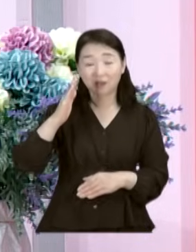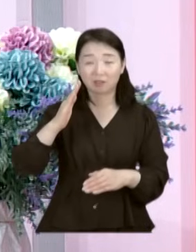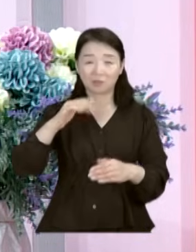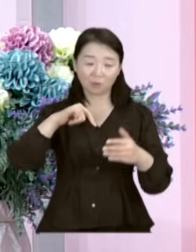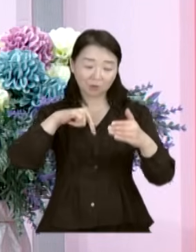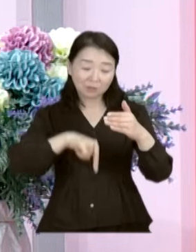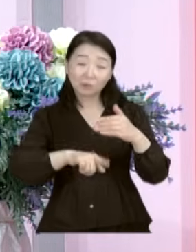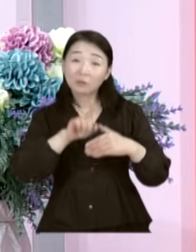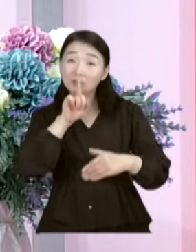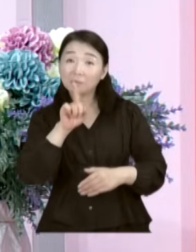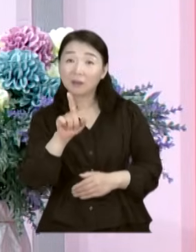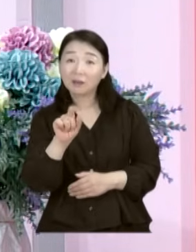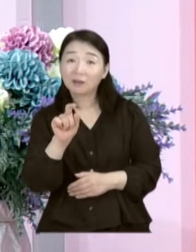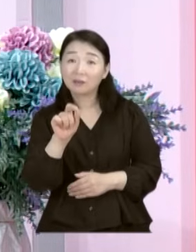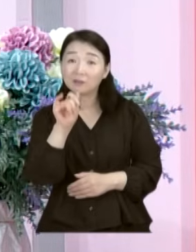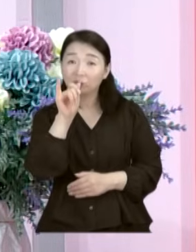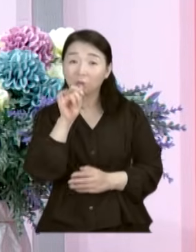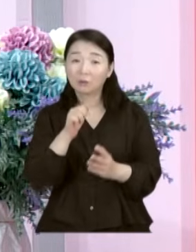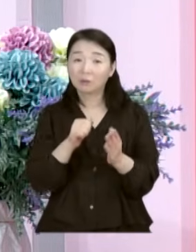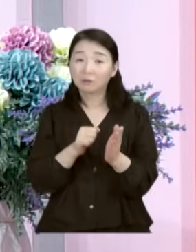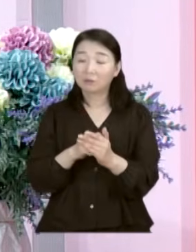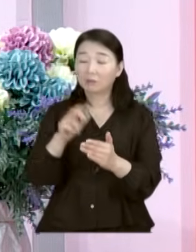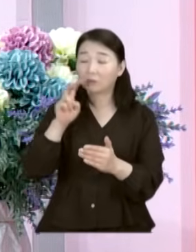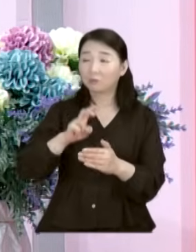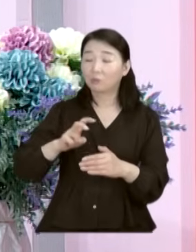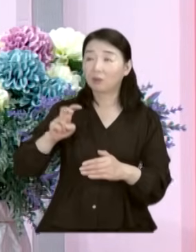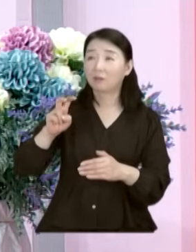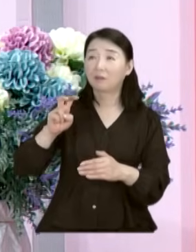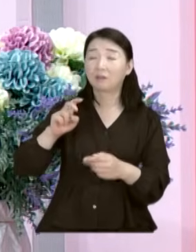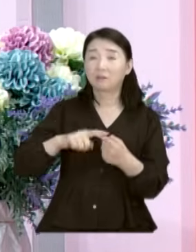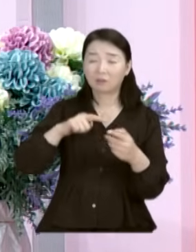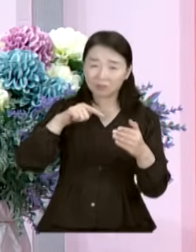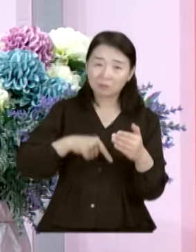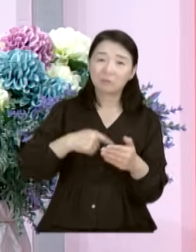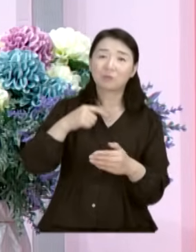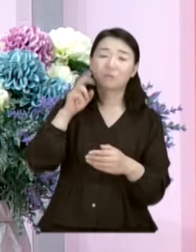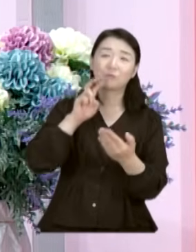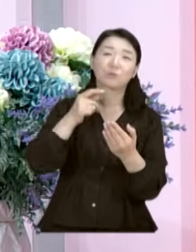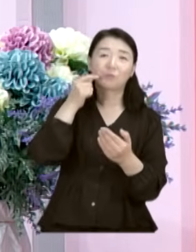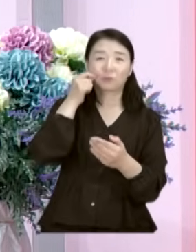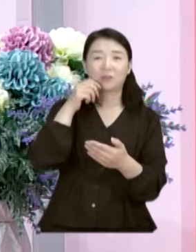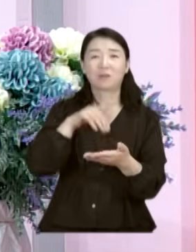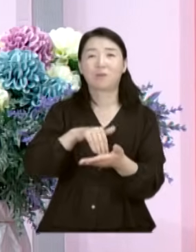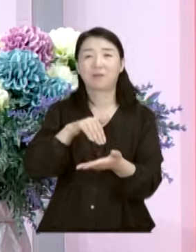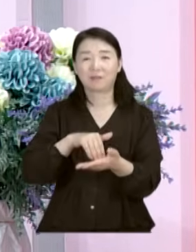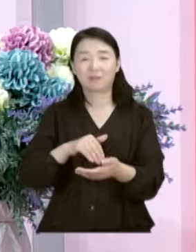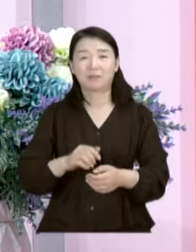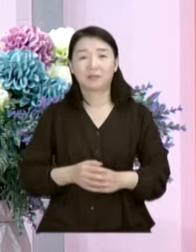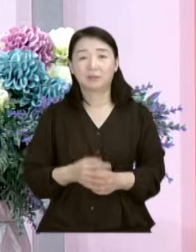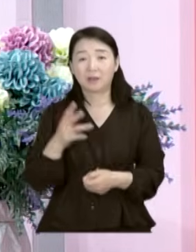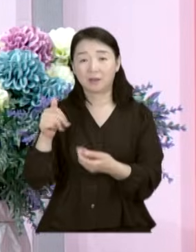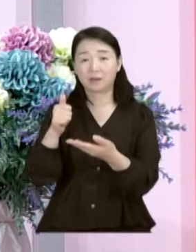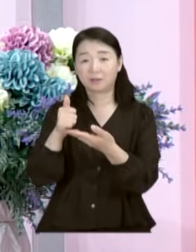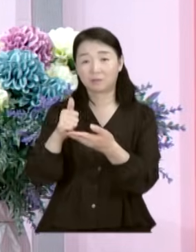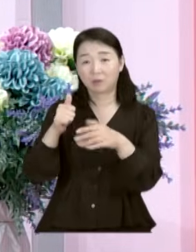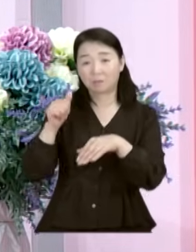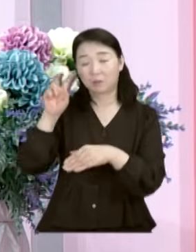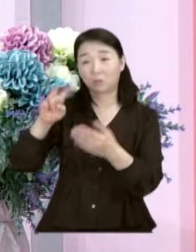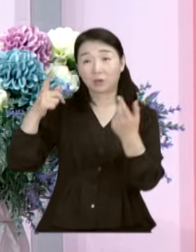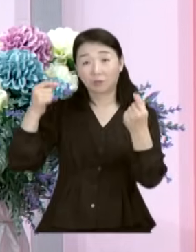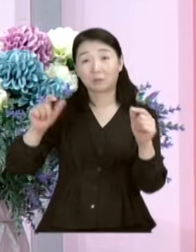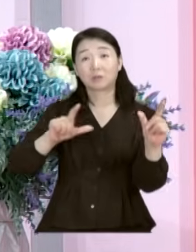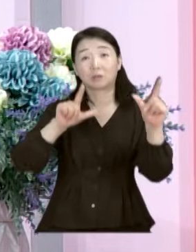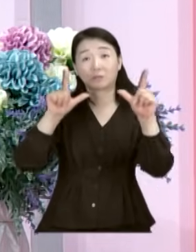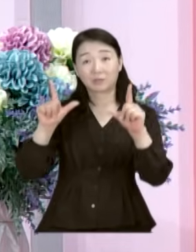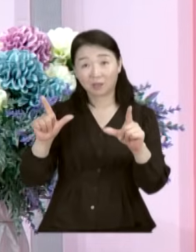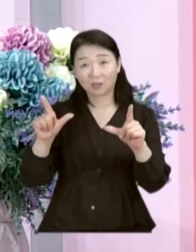본인이 이야기 같고 깊어지셨어요 그러는데 내가 그동안 그렇게 못 부른게 너무 회개가 되더라고요 더 하나님 앞에 노래하는 것처럼